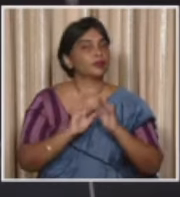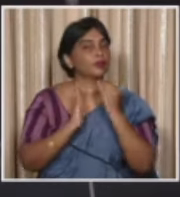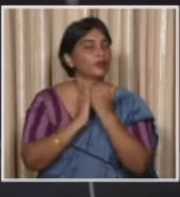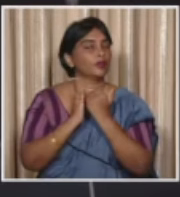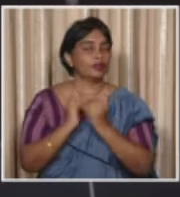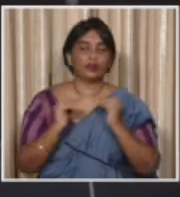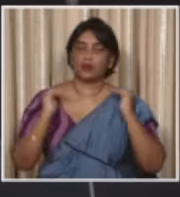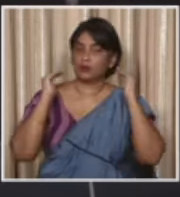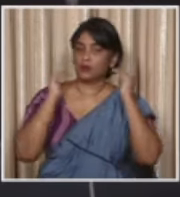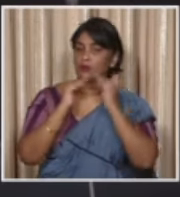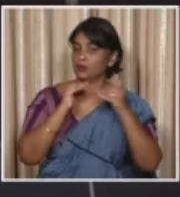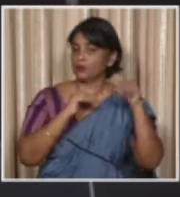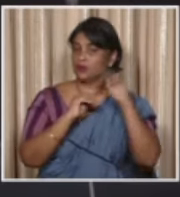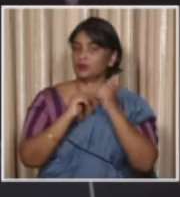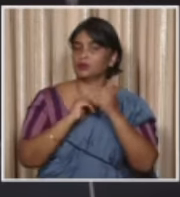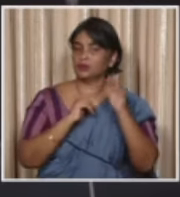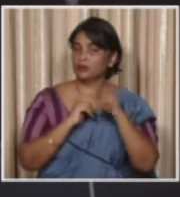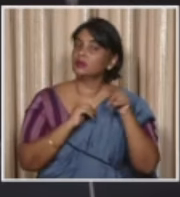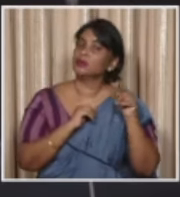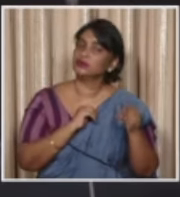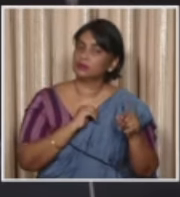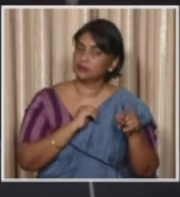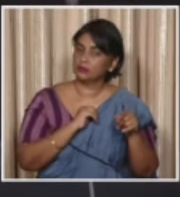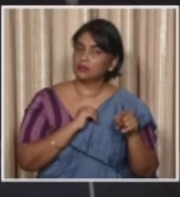උසස්සීම් පරිපාටි තියෙනවා. ඒවා